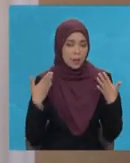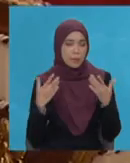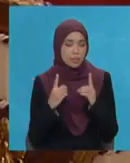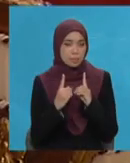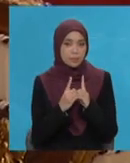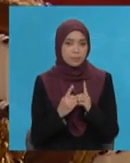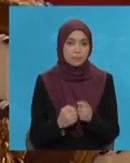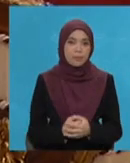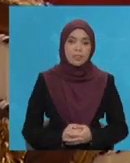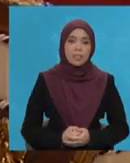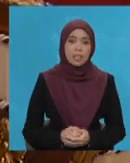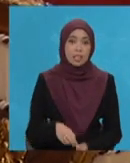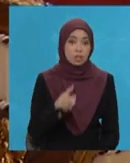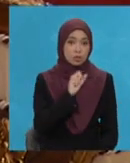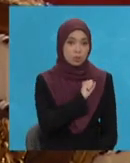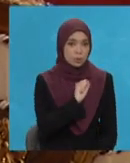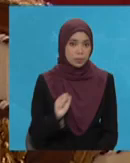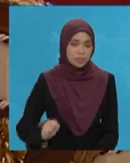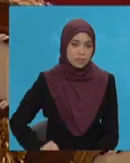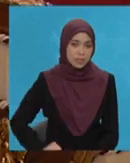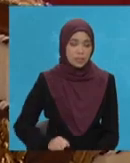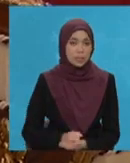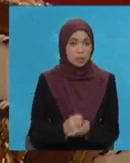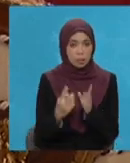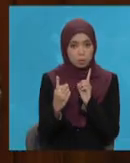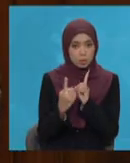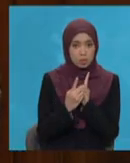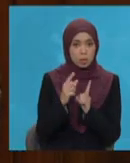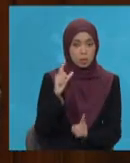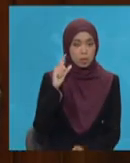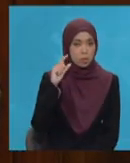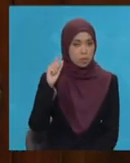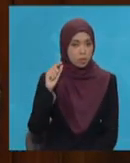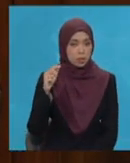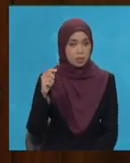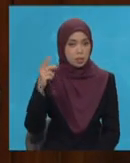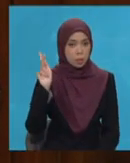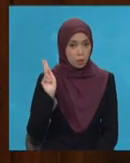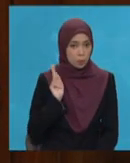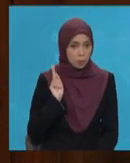ke bawah dunia berkenan menerima mengadam gabnu Madinah